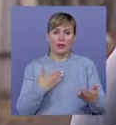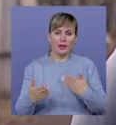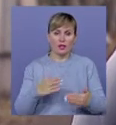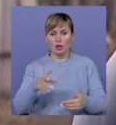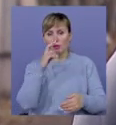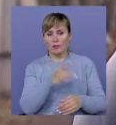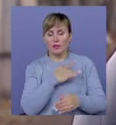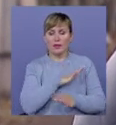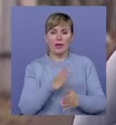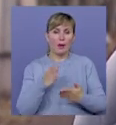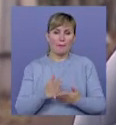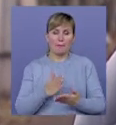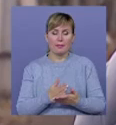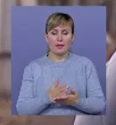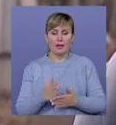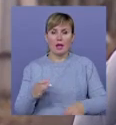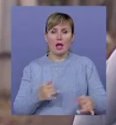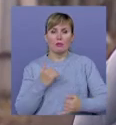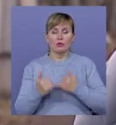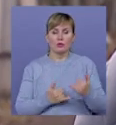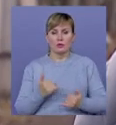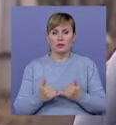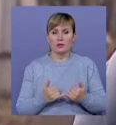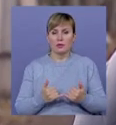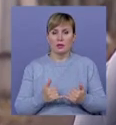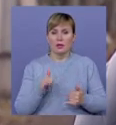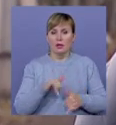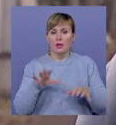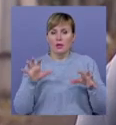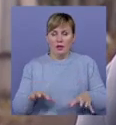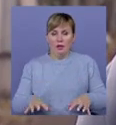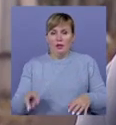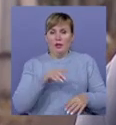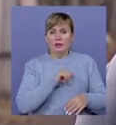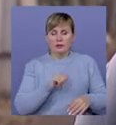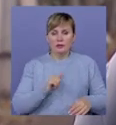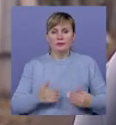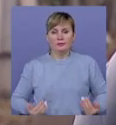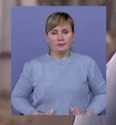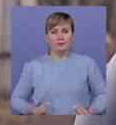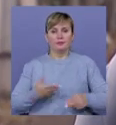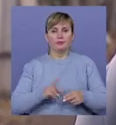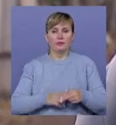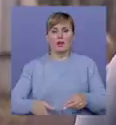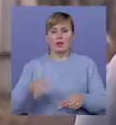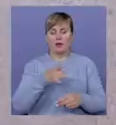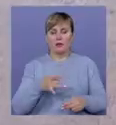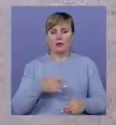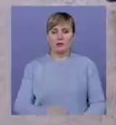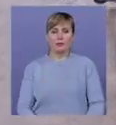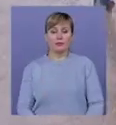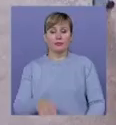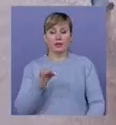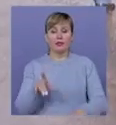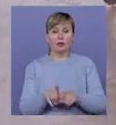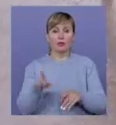коммунальные предприятия не имеют. Он обслуживается председателями, самими жителями садовых товариществ. И все